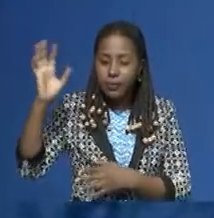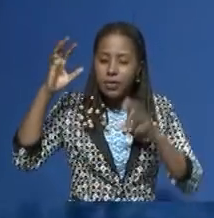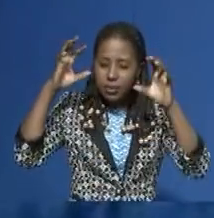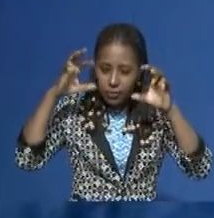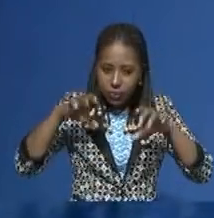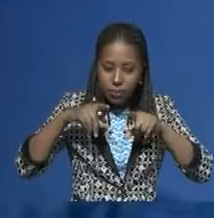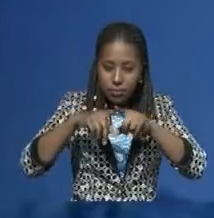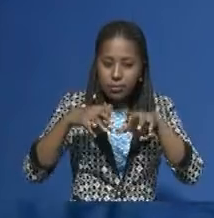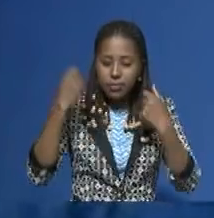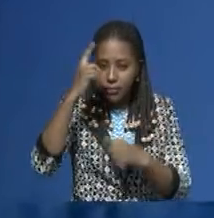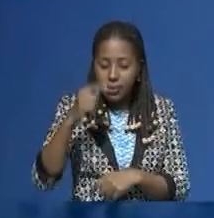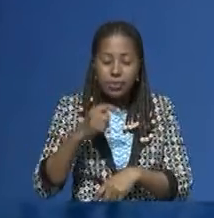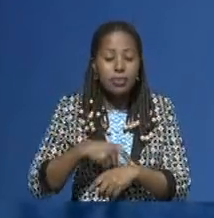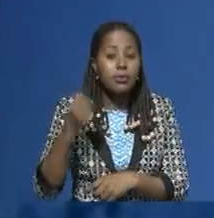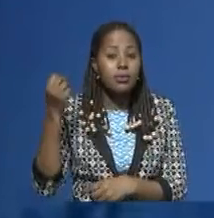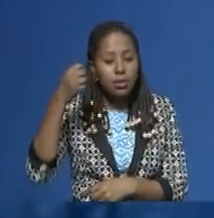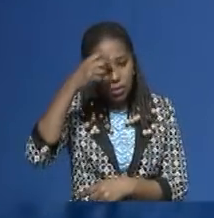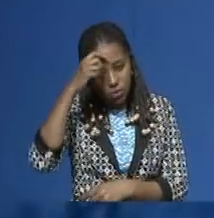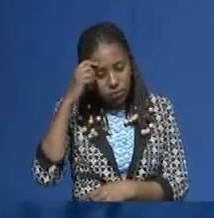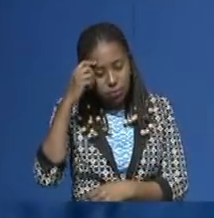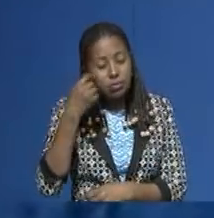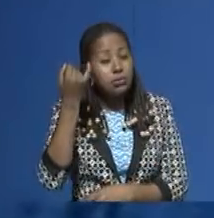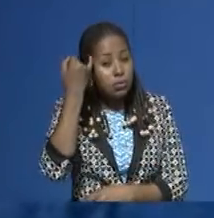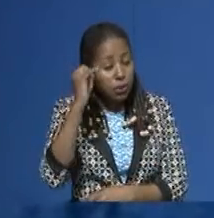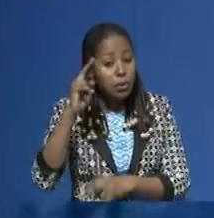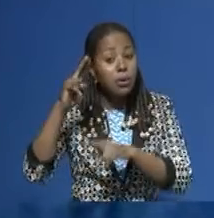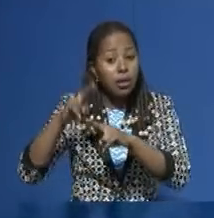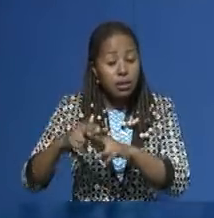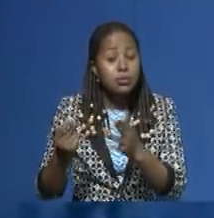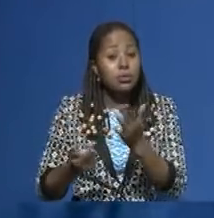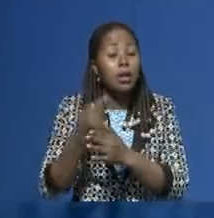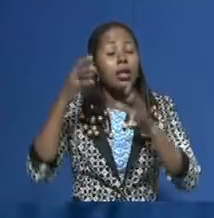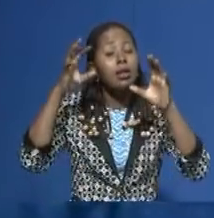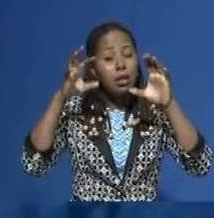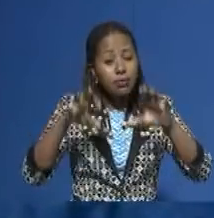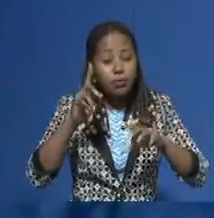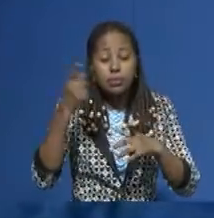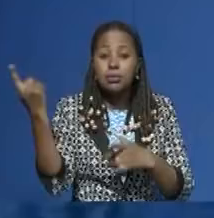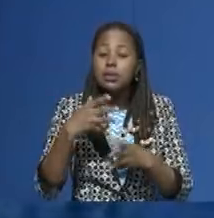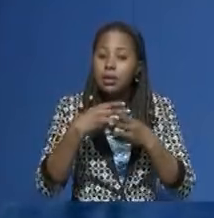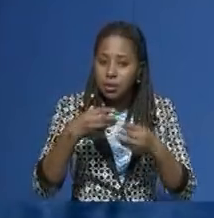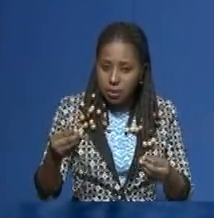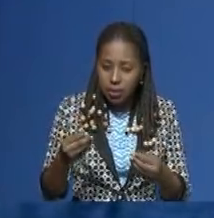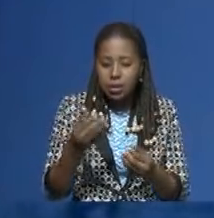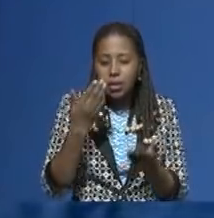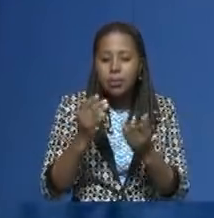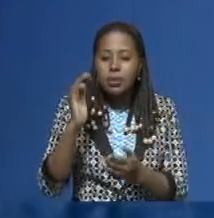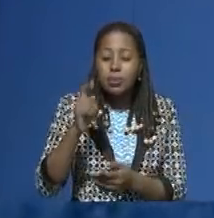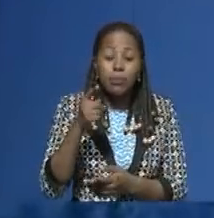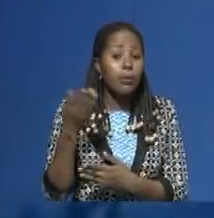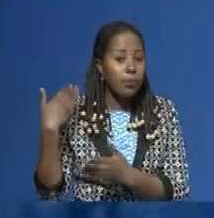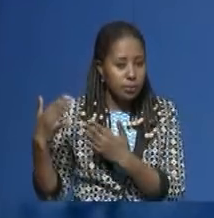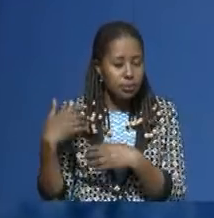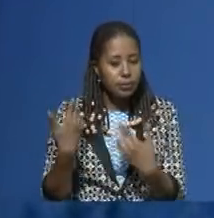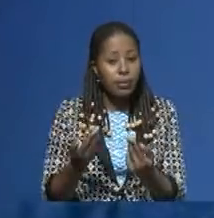radi na vipindi vya jua. Tunaendelea kwa si wakazi wa maeneo haya kutokana na mvua ambazo zimeleta athari kwa takriban mwezi